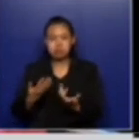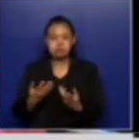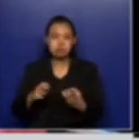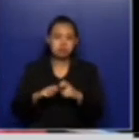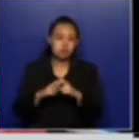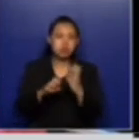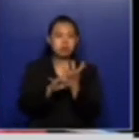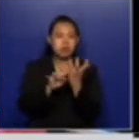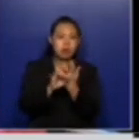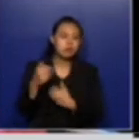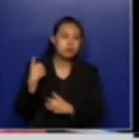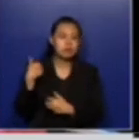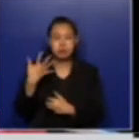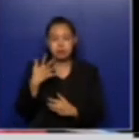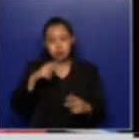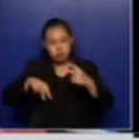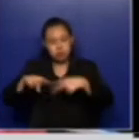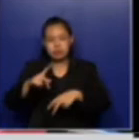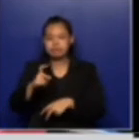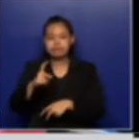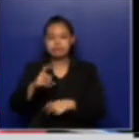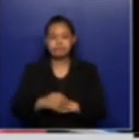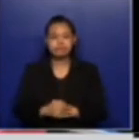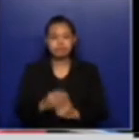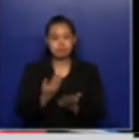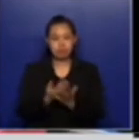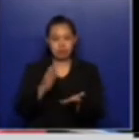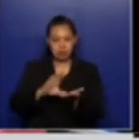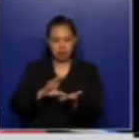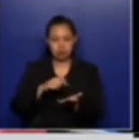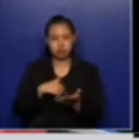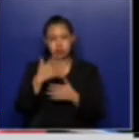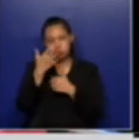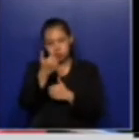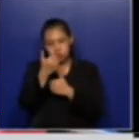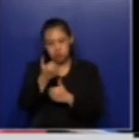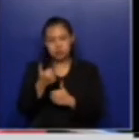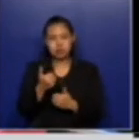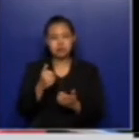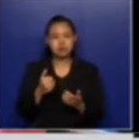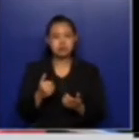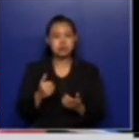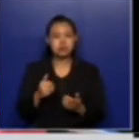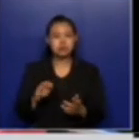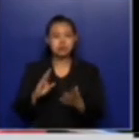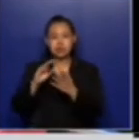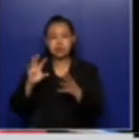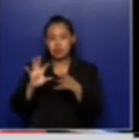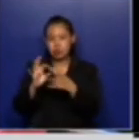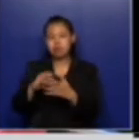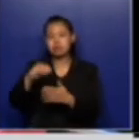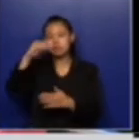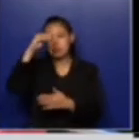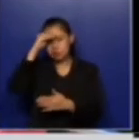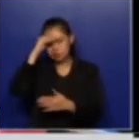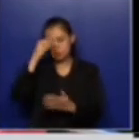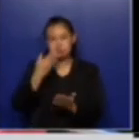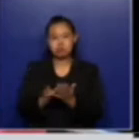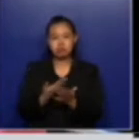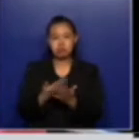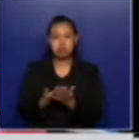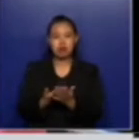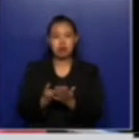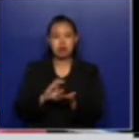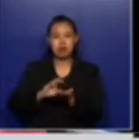ของงบประมาณดิฉันมีสนใจทางด้านการศึกษาวันนี้ก็อยากจะให้งบประมาณทางด้านการศึกษ